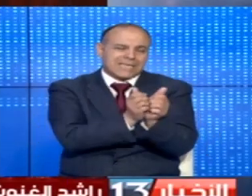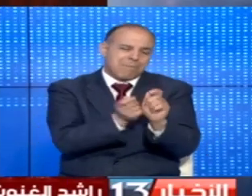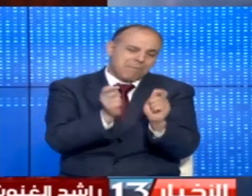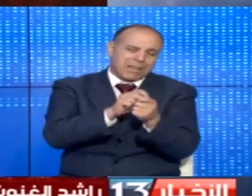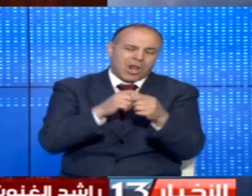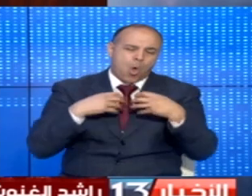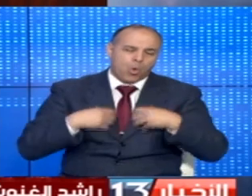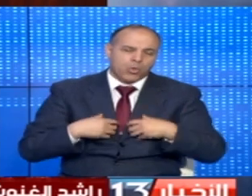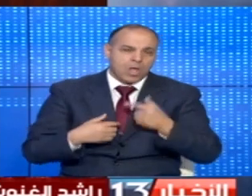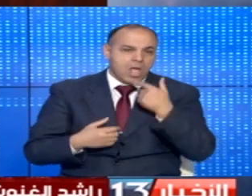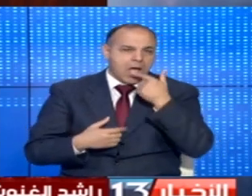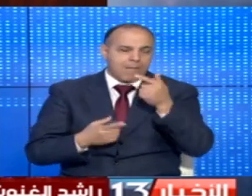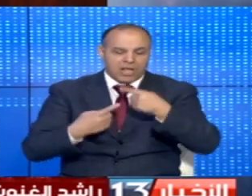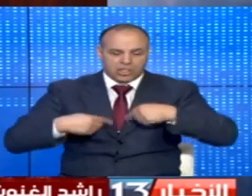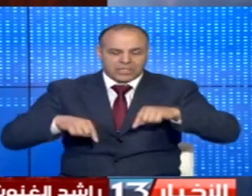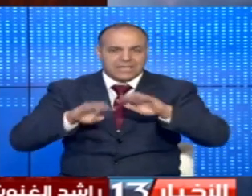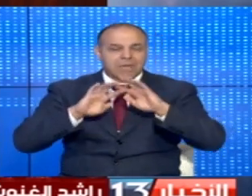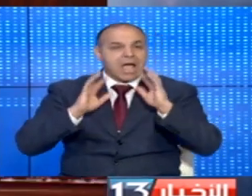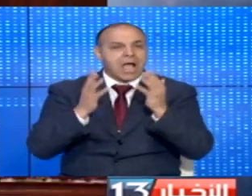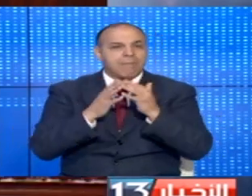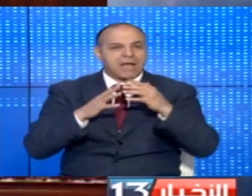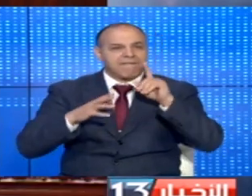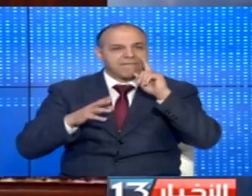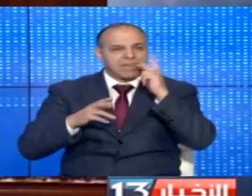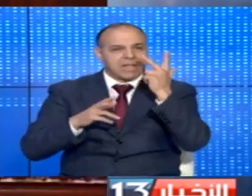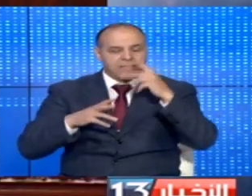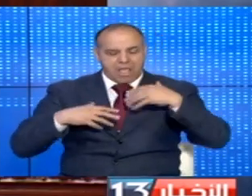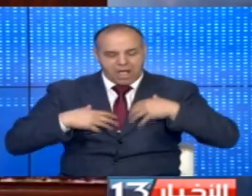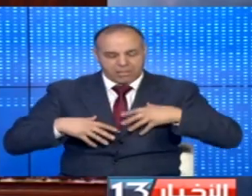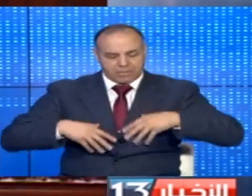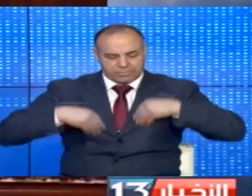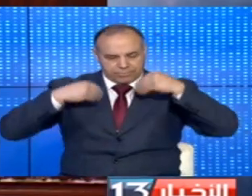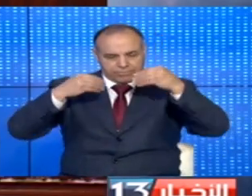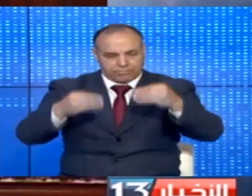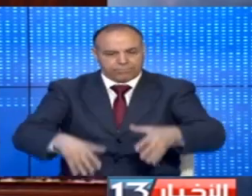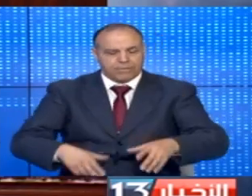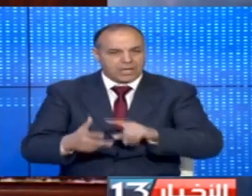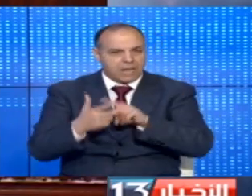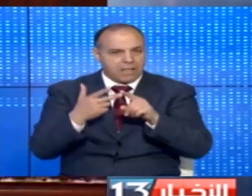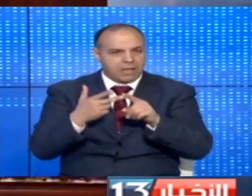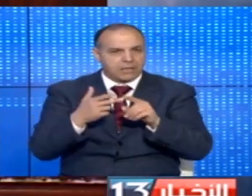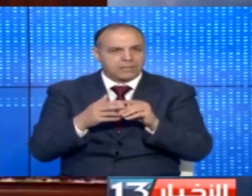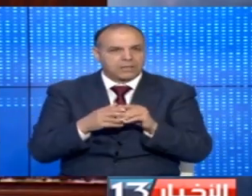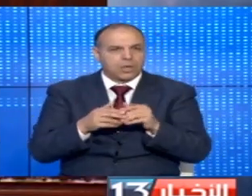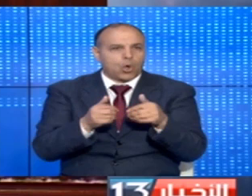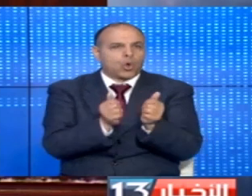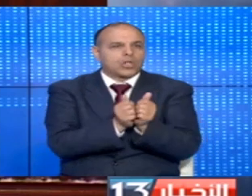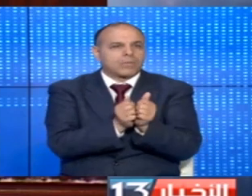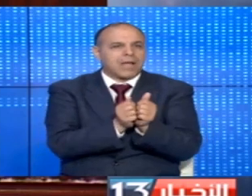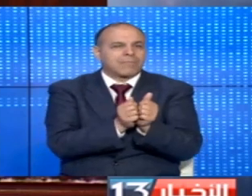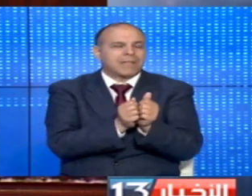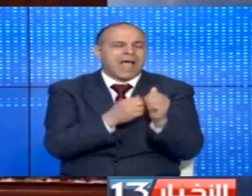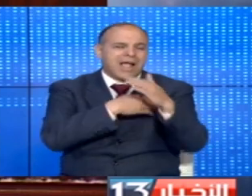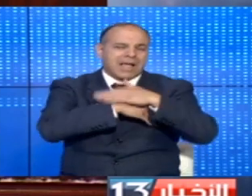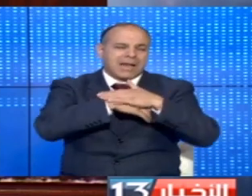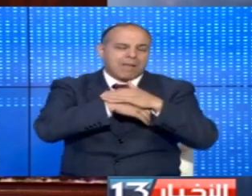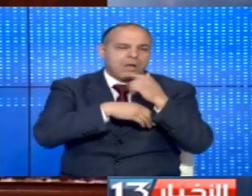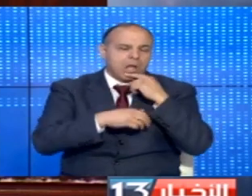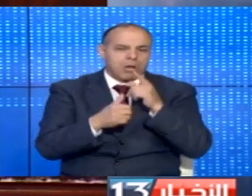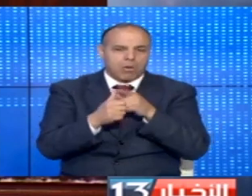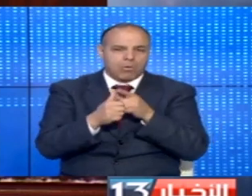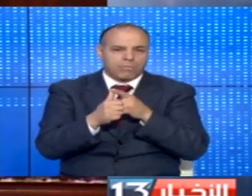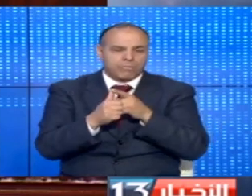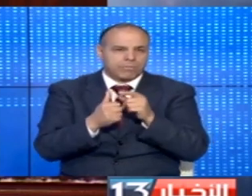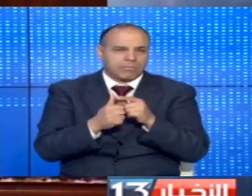واليوم الجلسه العامه باستقاله ثلاث نواب منك يا من من كتله في الكرام وهم الساده